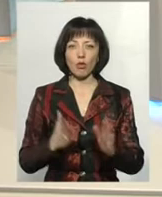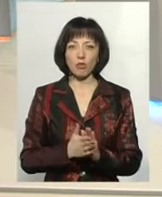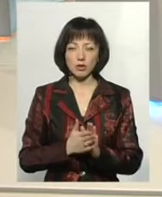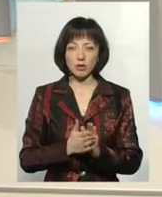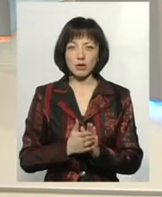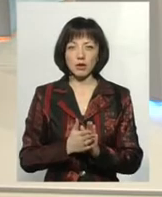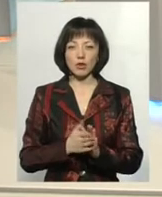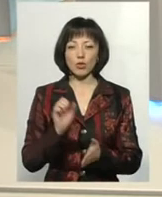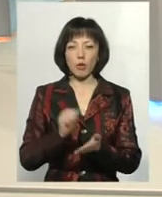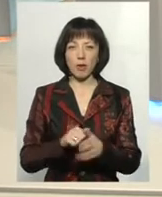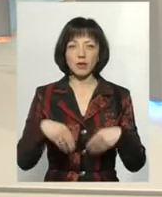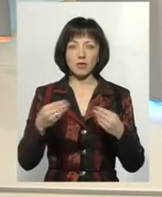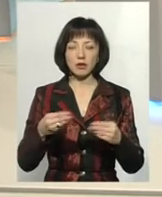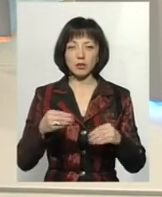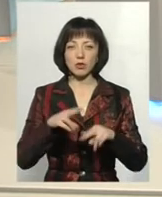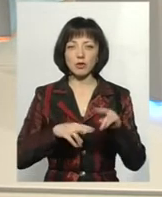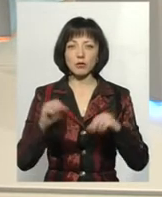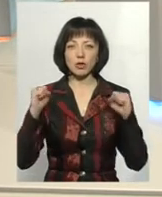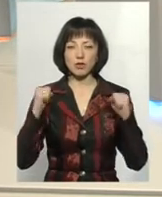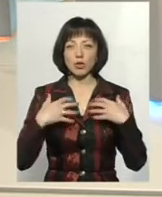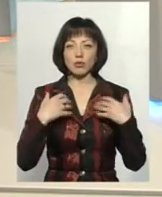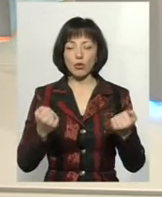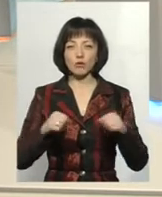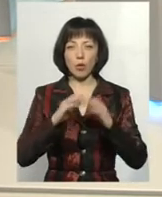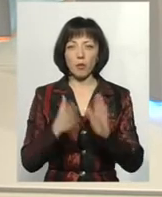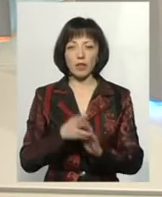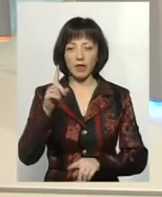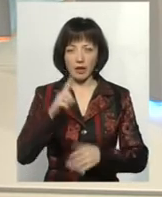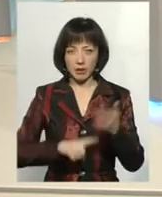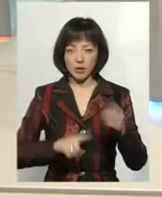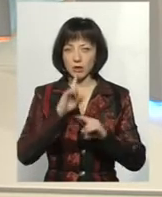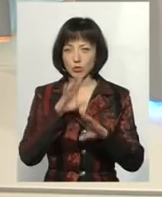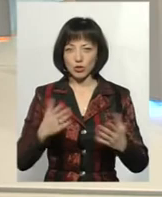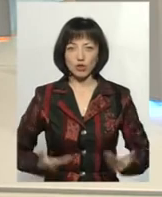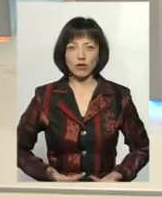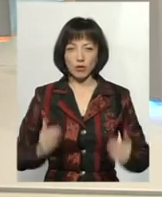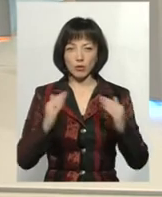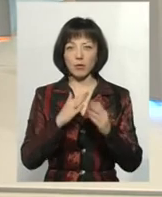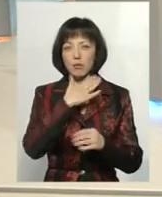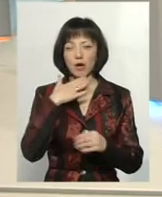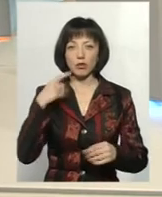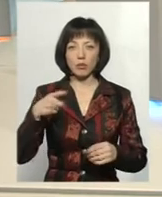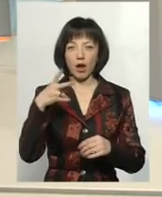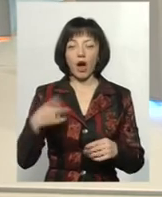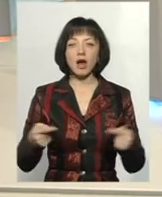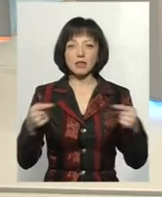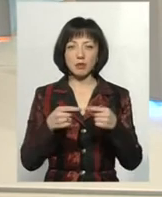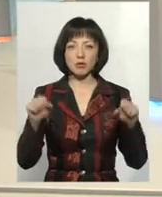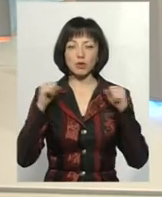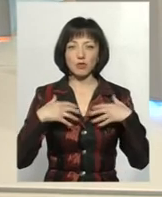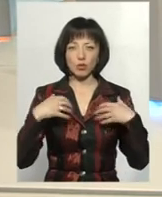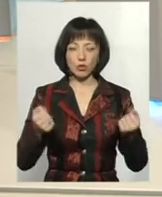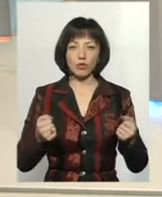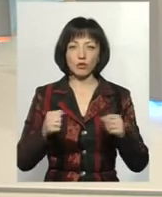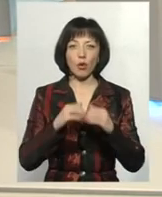принаймні видані документи на будівництво спортивно-оздоровчого комплексу. Ми надіємося, що там не буде житловий будинок, багатоповерхівка, а буде саме цей